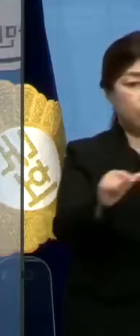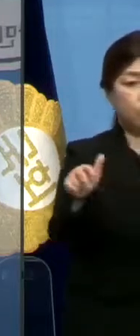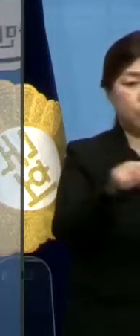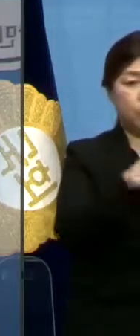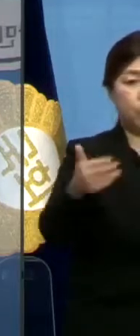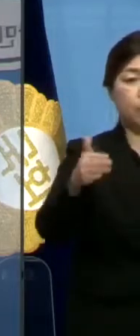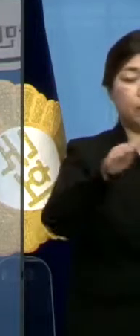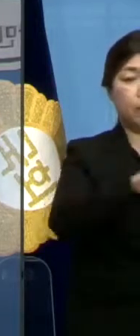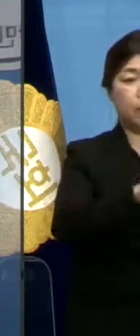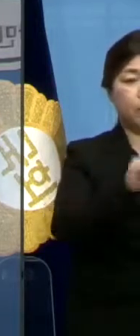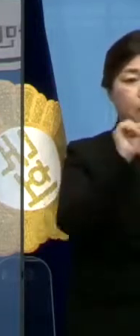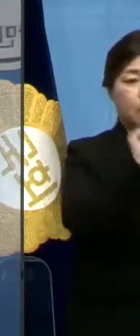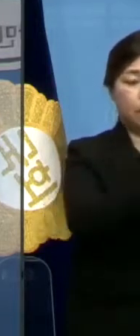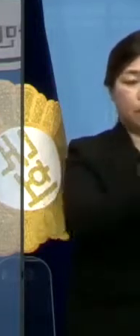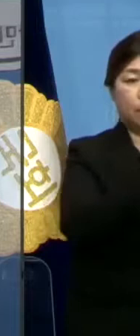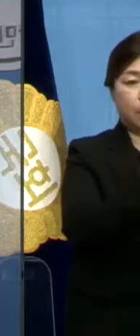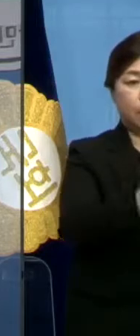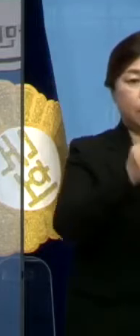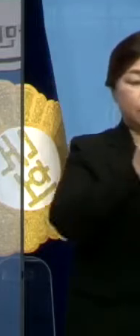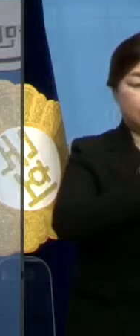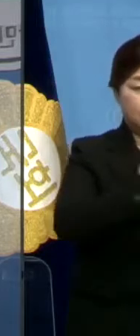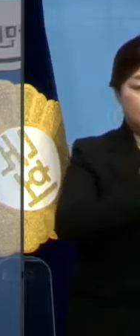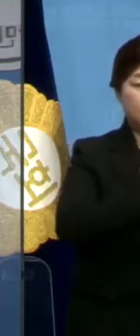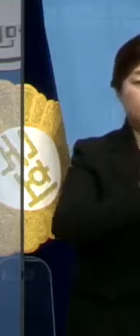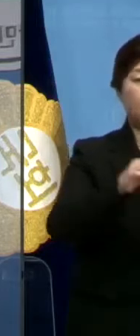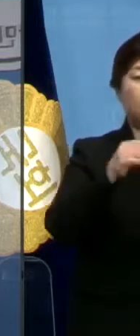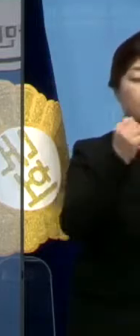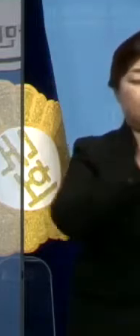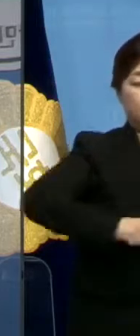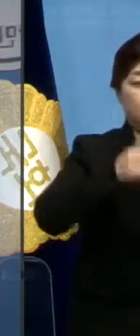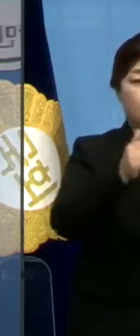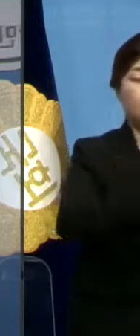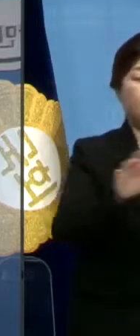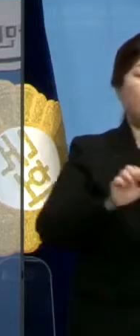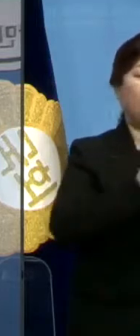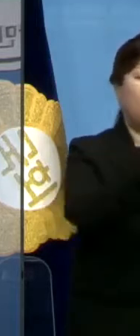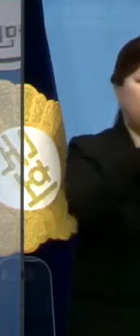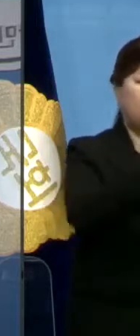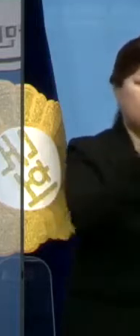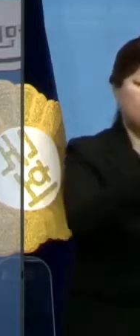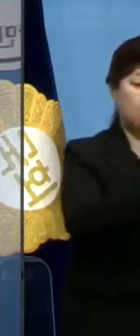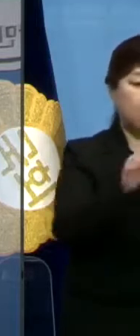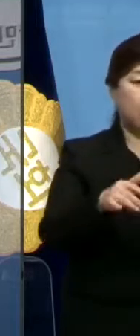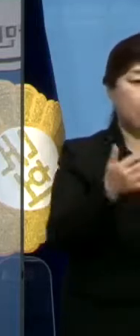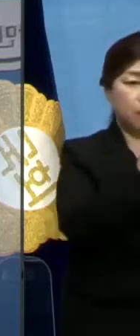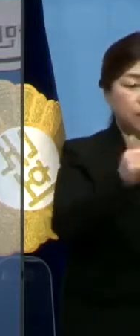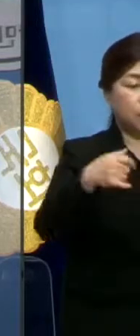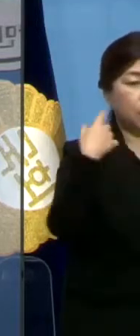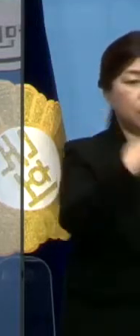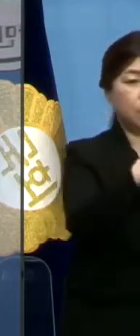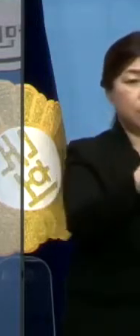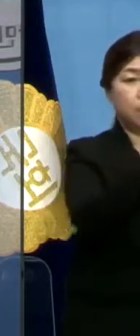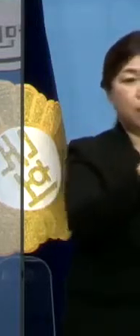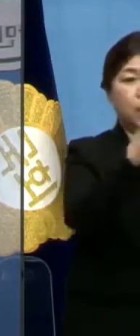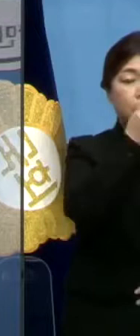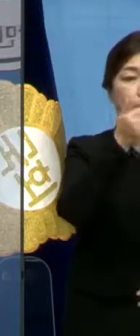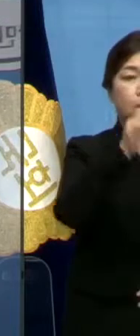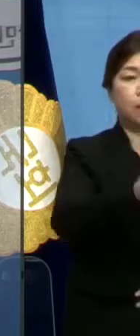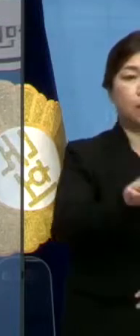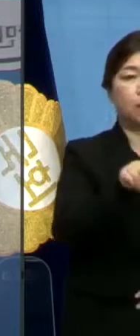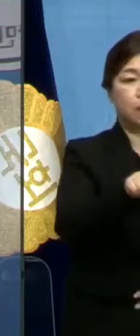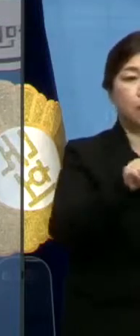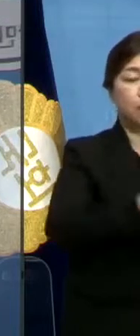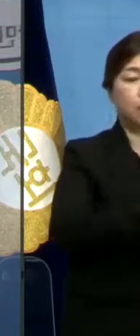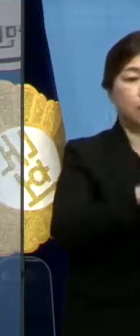집단에서 방역 지침을 위반해 코로나19가 확산되어 국민적 지탄을 받고 있지만